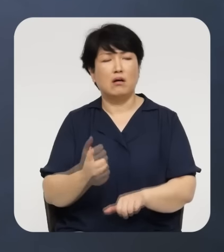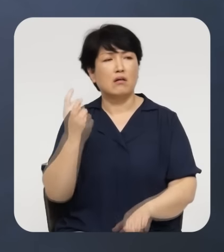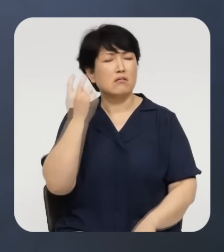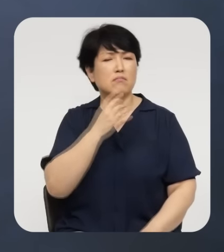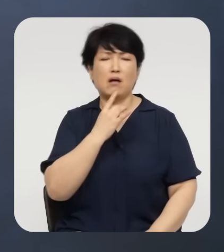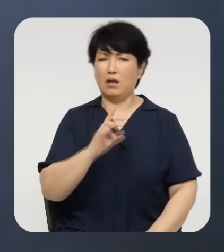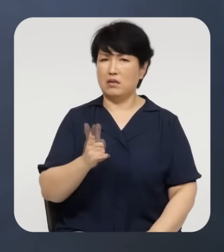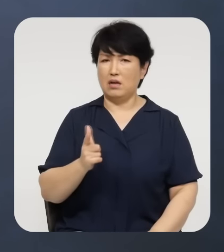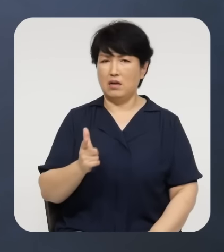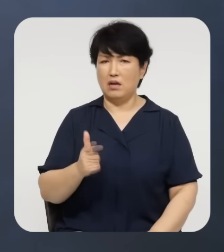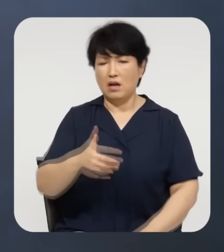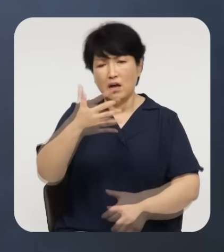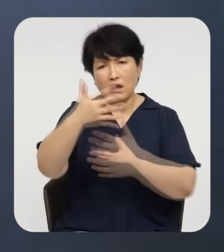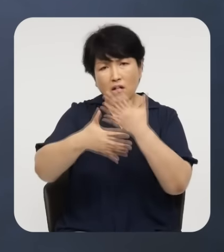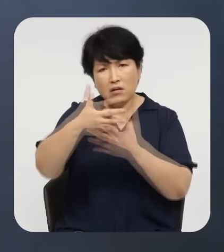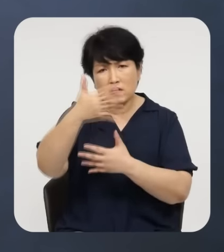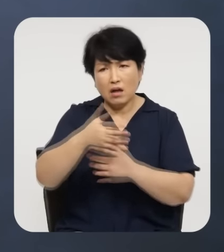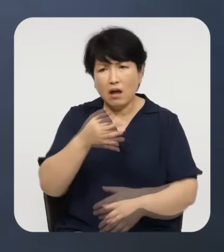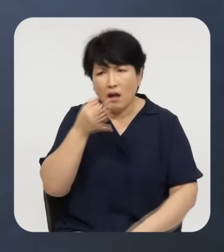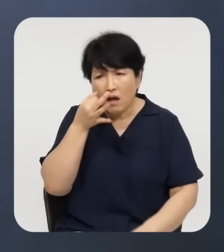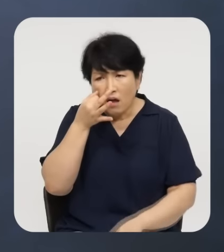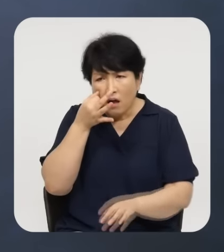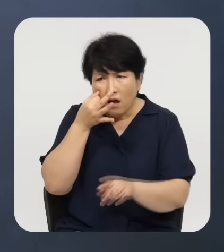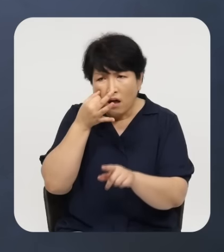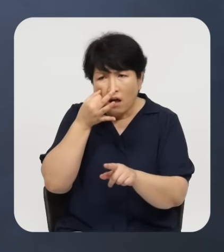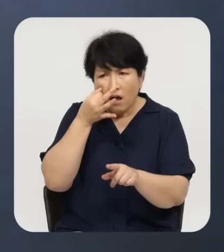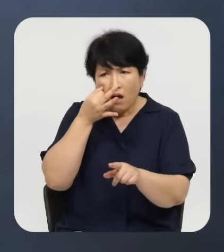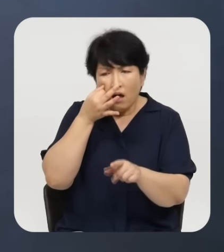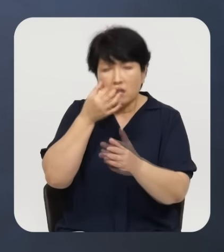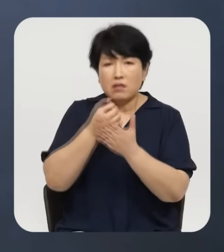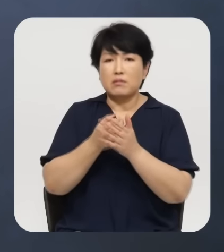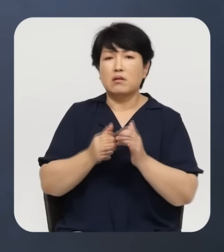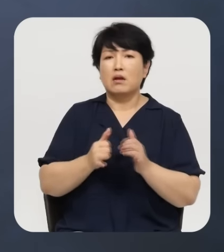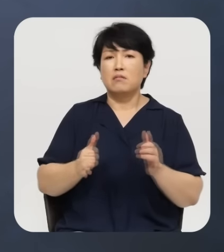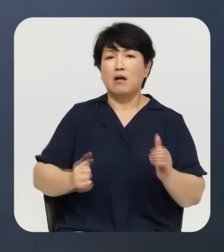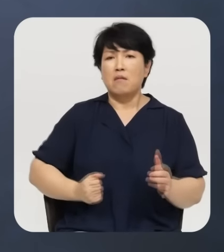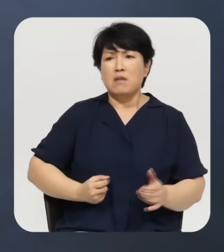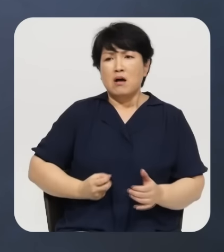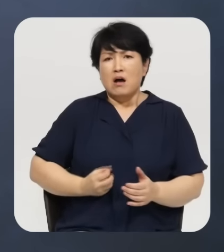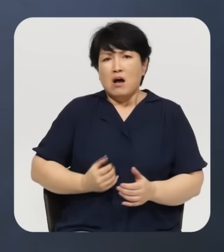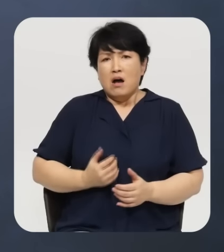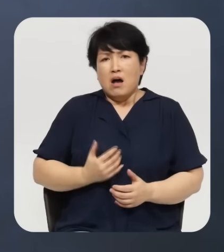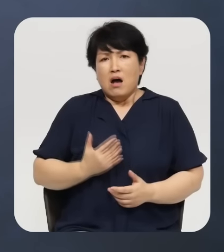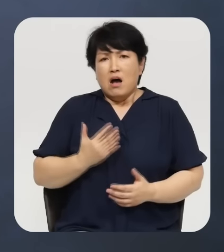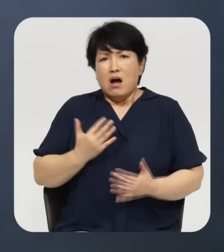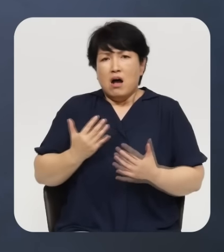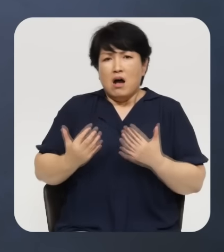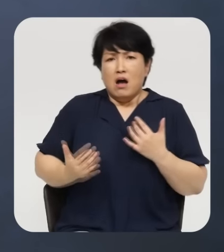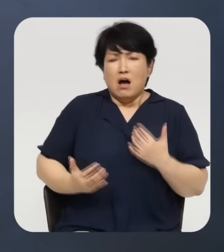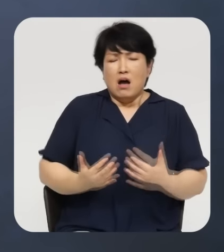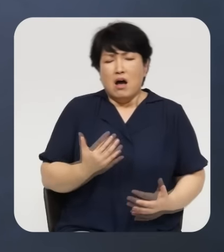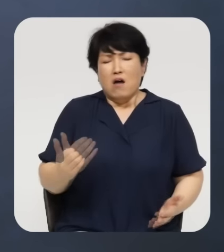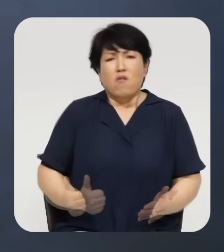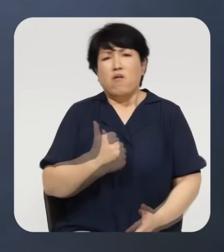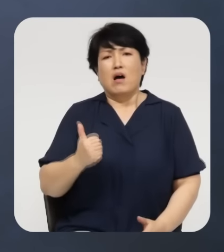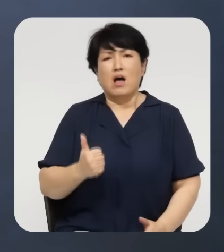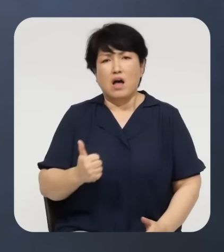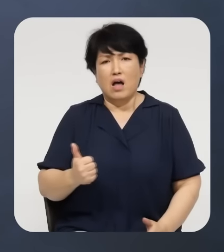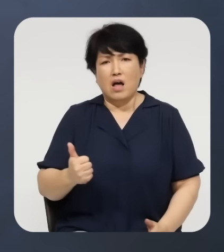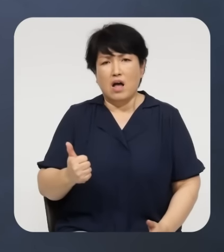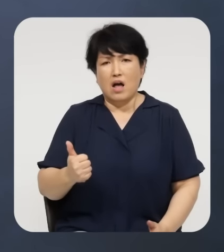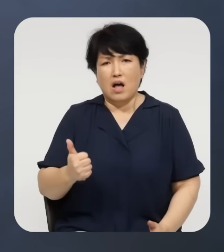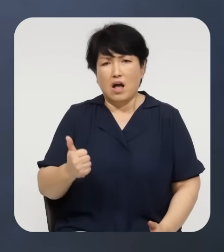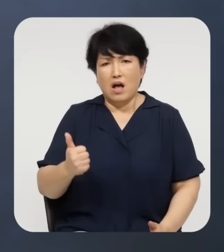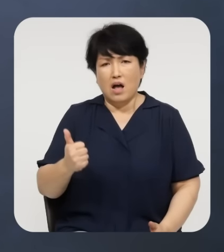덜한데 그 과정을 계속 보고 있었기 때문에 국민적인 분노를 불러일으키고 큰